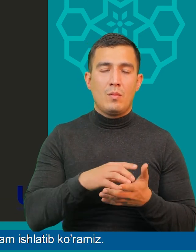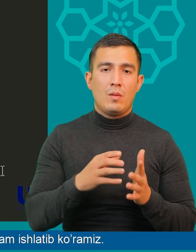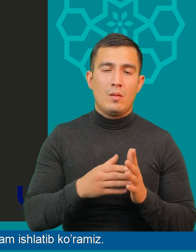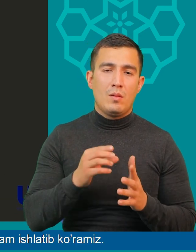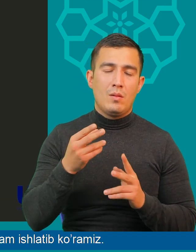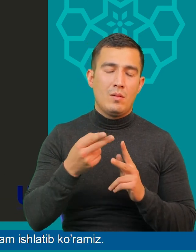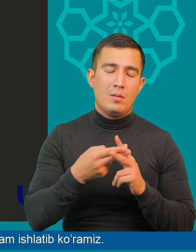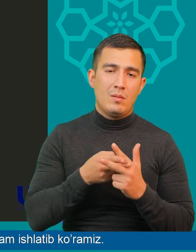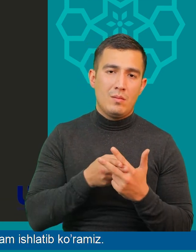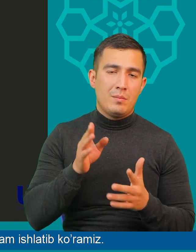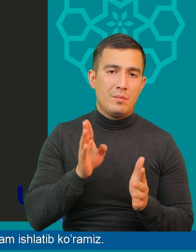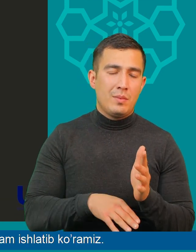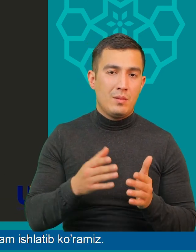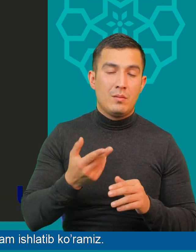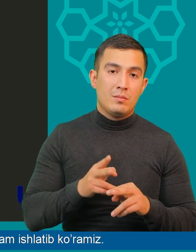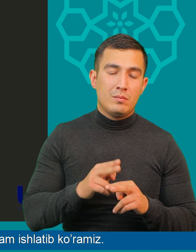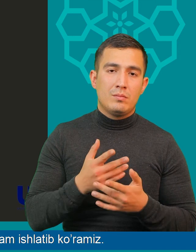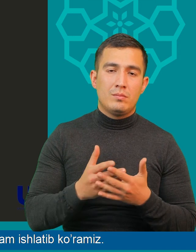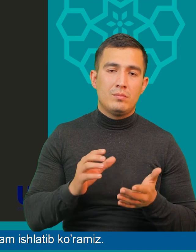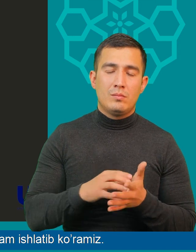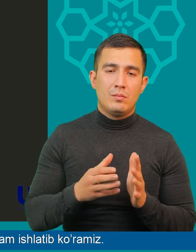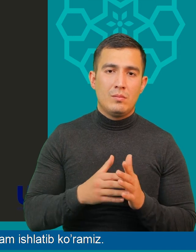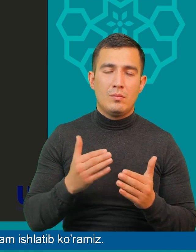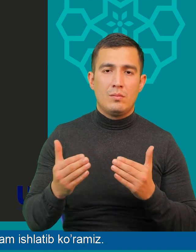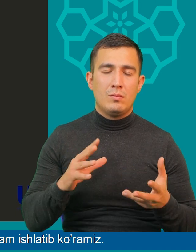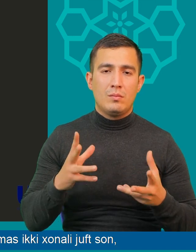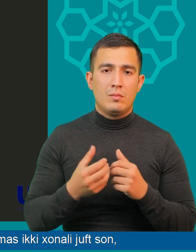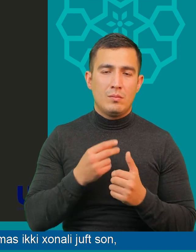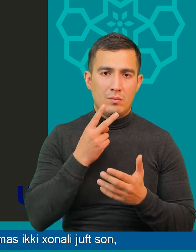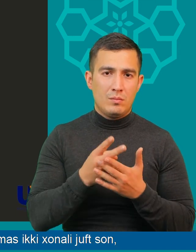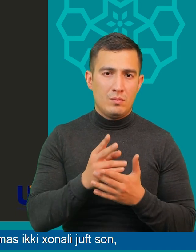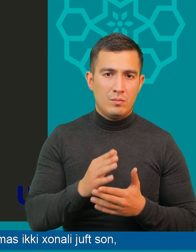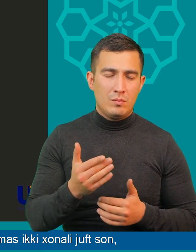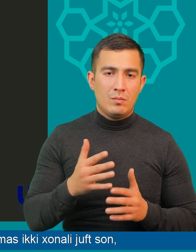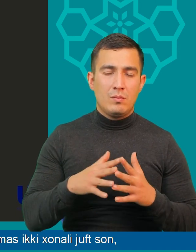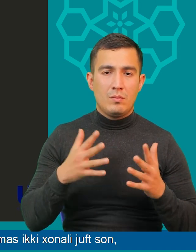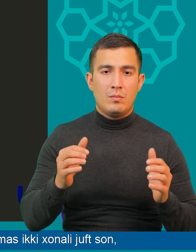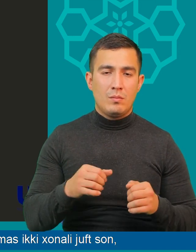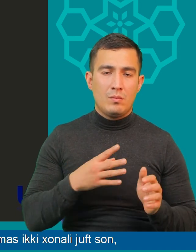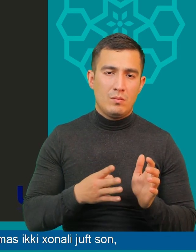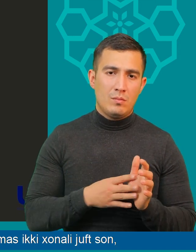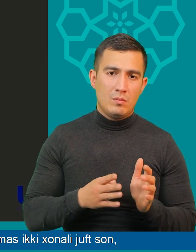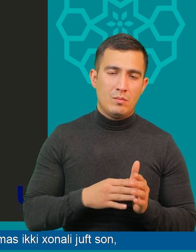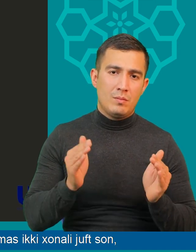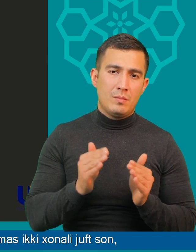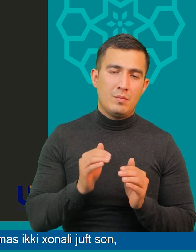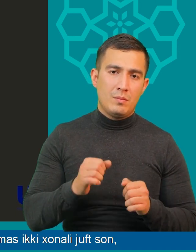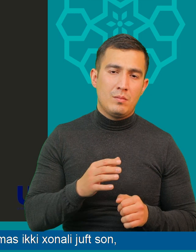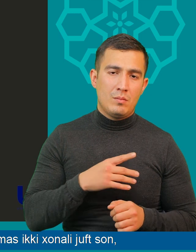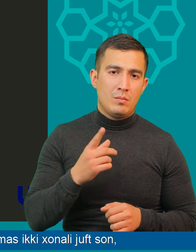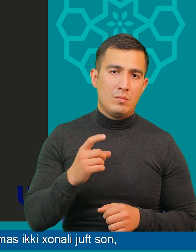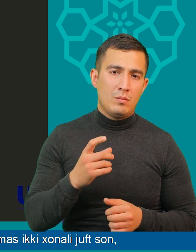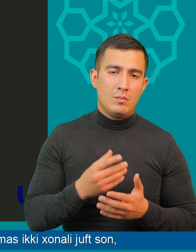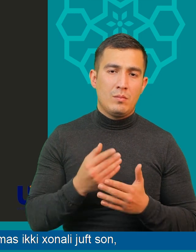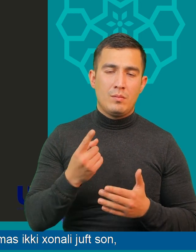xuddi shu algoritmni 2 va 3 xonali uchunlar ham ishlatib ko'ramiz. Katta bo'lsa 9 dan, kichik bo'lsa 100 dan. Bir